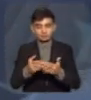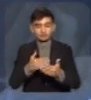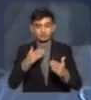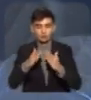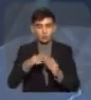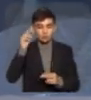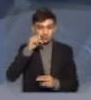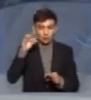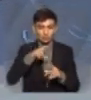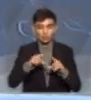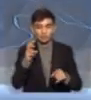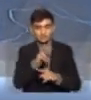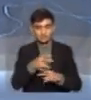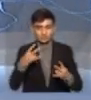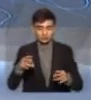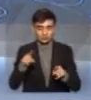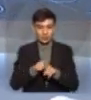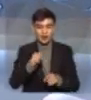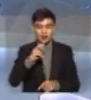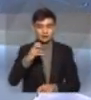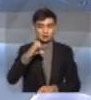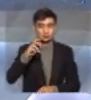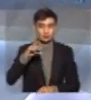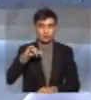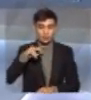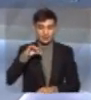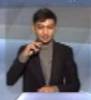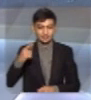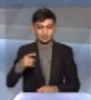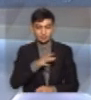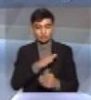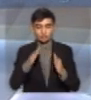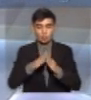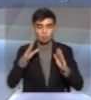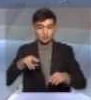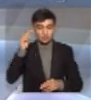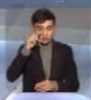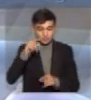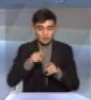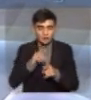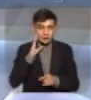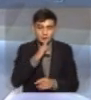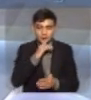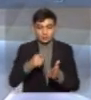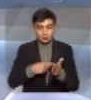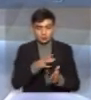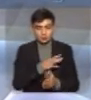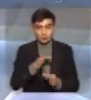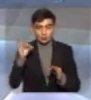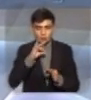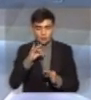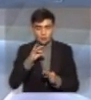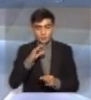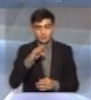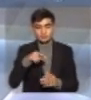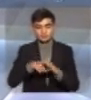обучения в школах. Иначе говоря, анскулинг. Это когда дети обучаются на дому. Мамы утверждают, что это требование современности. Ведь тогда